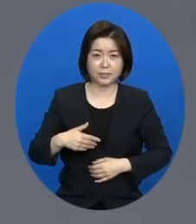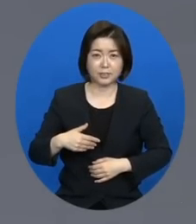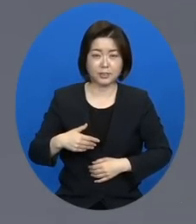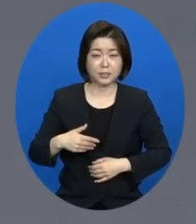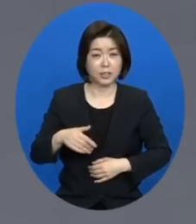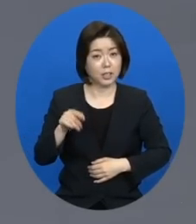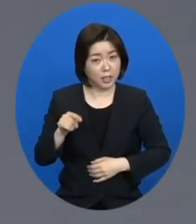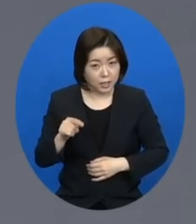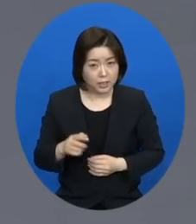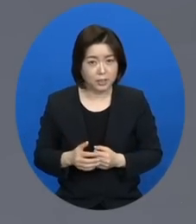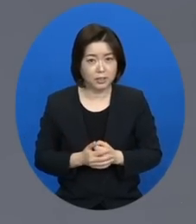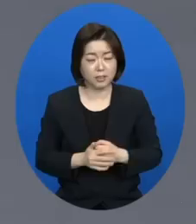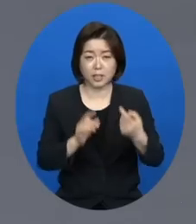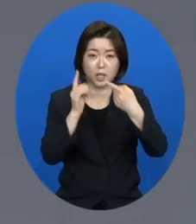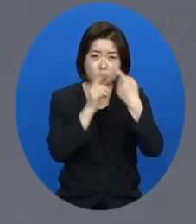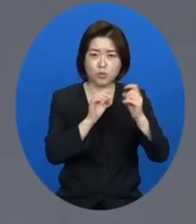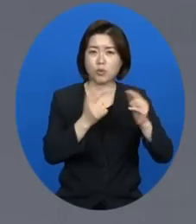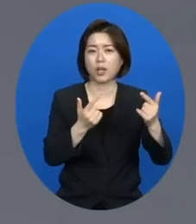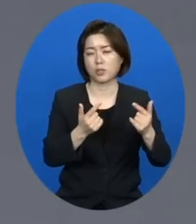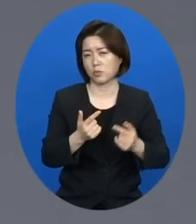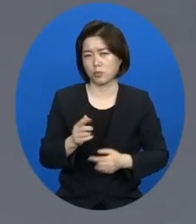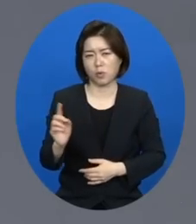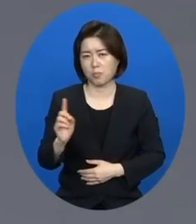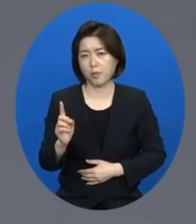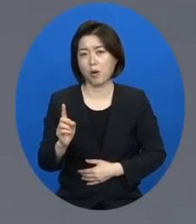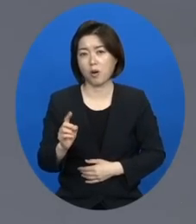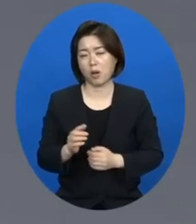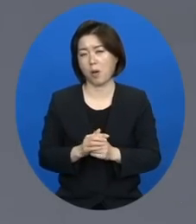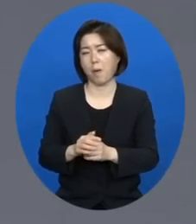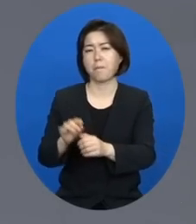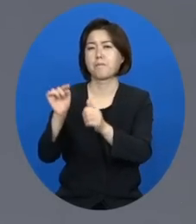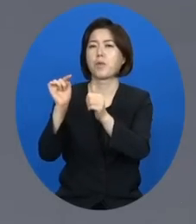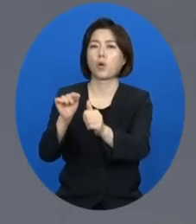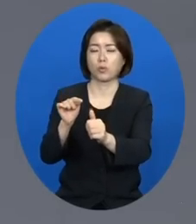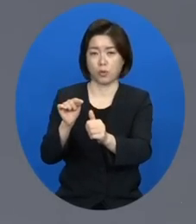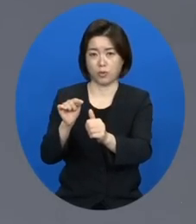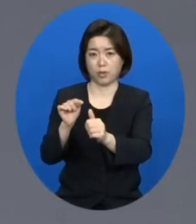여러분 이게 유혹이 아니고 사실은요 명령입니다.